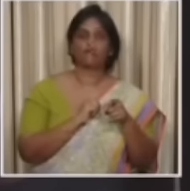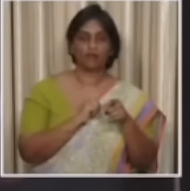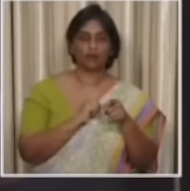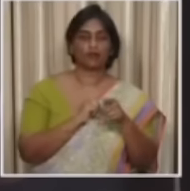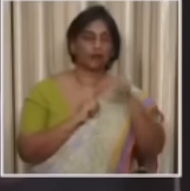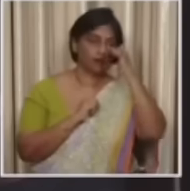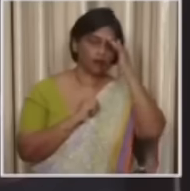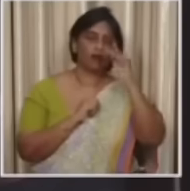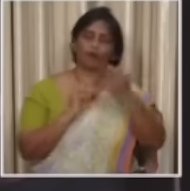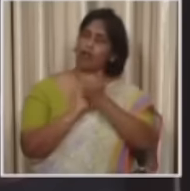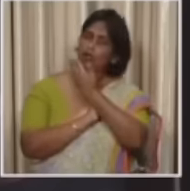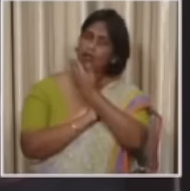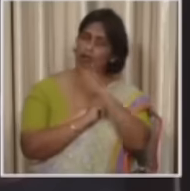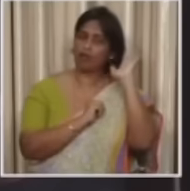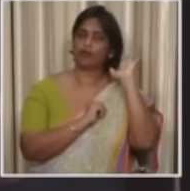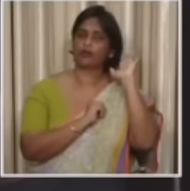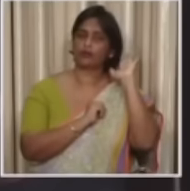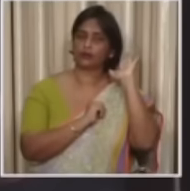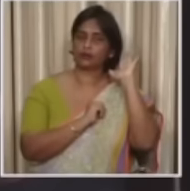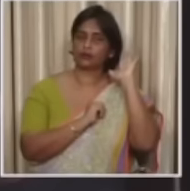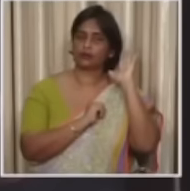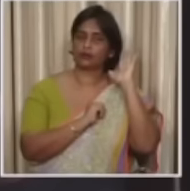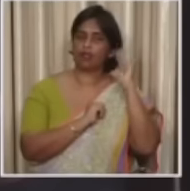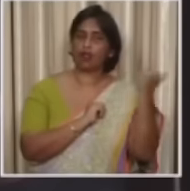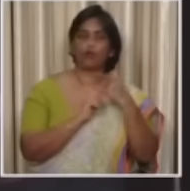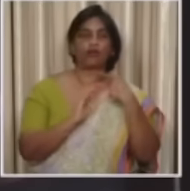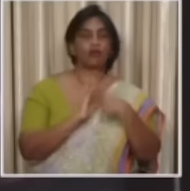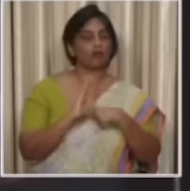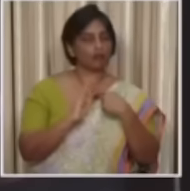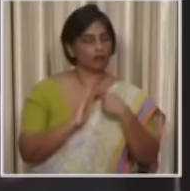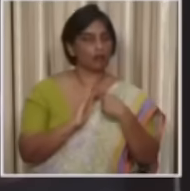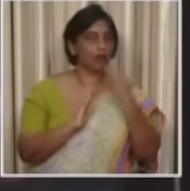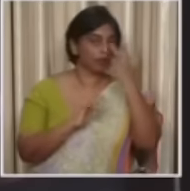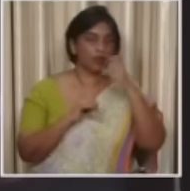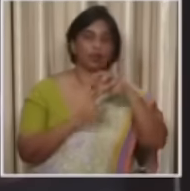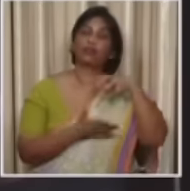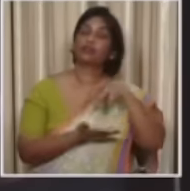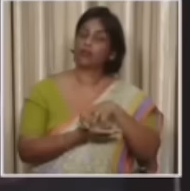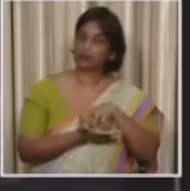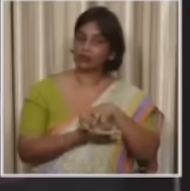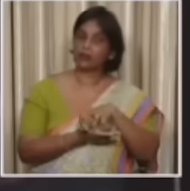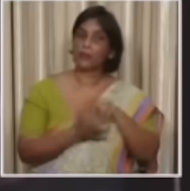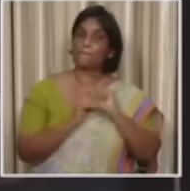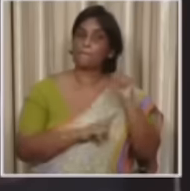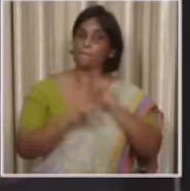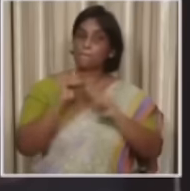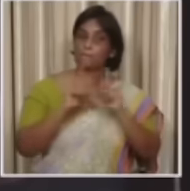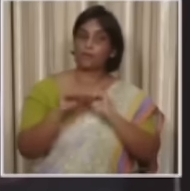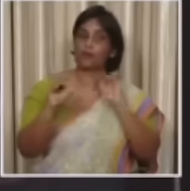ඒ නායකින් අපන්නන්න නව ලංකා නිදහස් පක්ෂයෙන් කළුතර දිස්ත්‍රික්කයෙන්